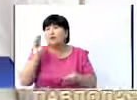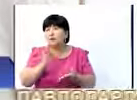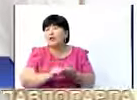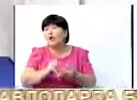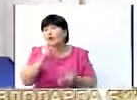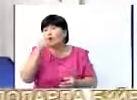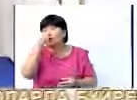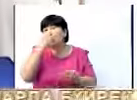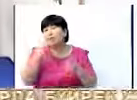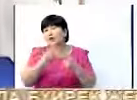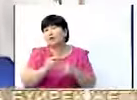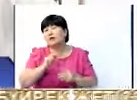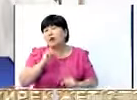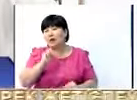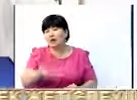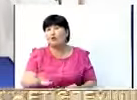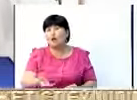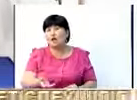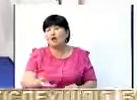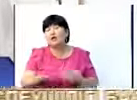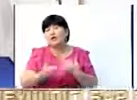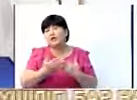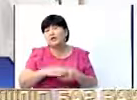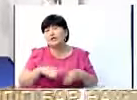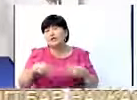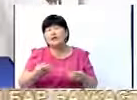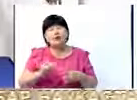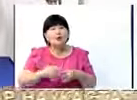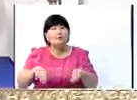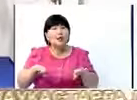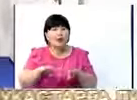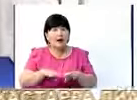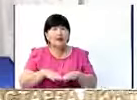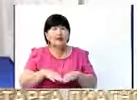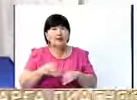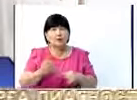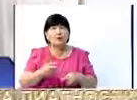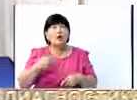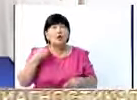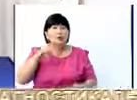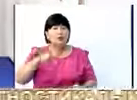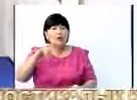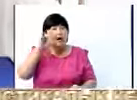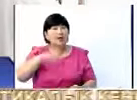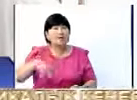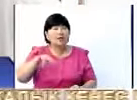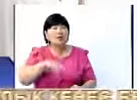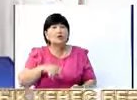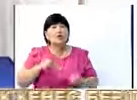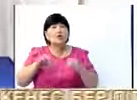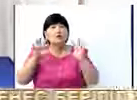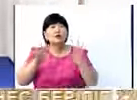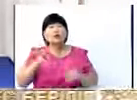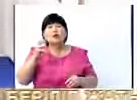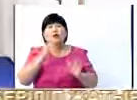11 жылға бас бостандығынан айыруға жазасы тағайындалды. Сонымен қатар аталған сотталушылар Қазақстан Республикасы қылмыстық